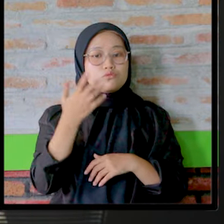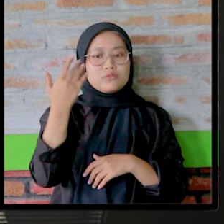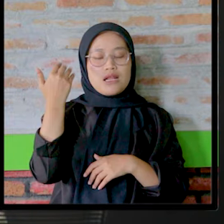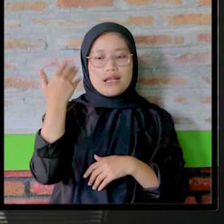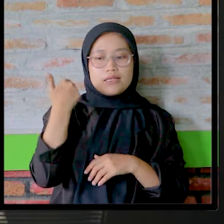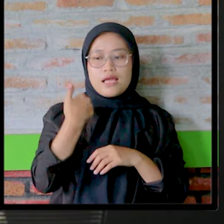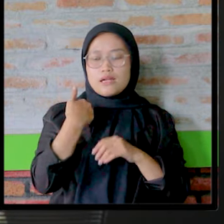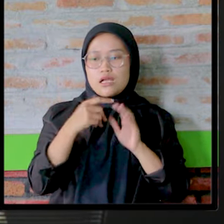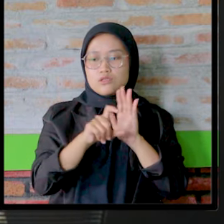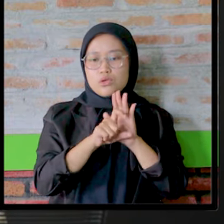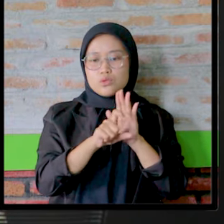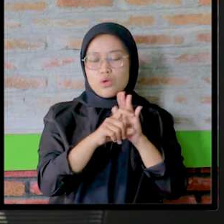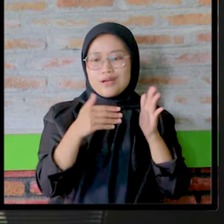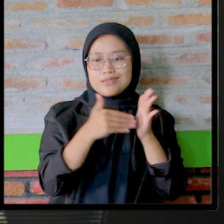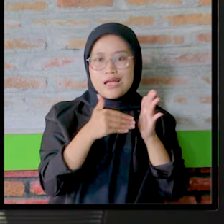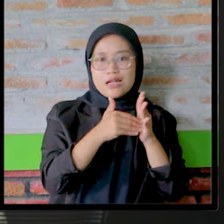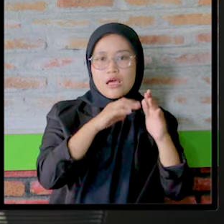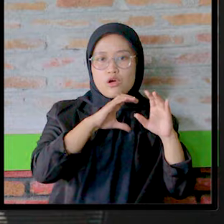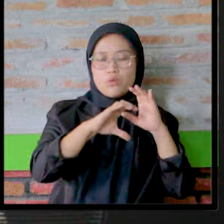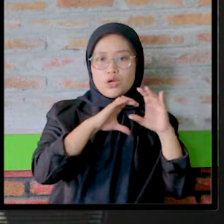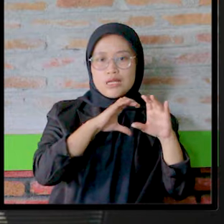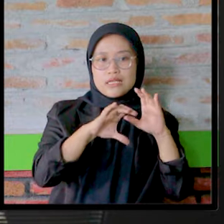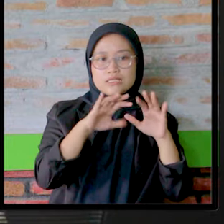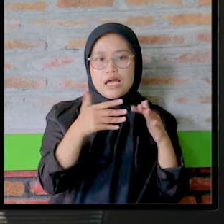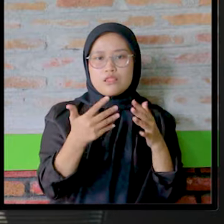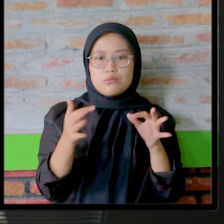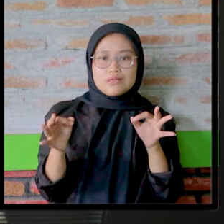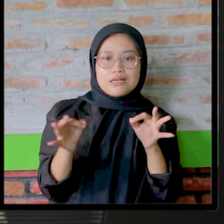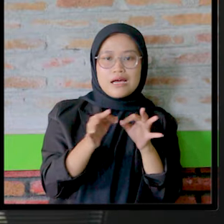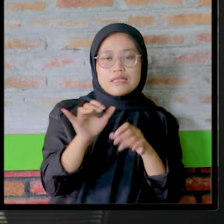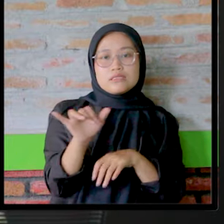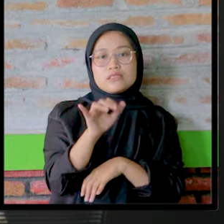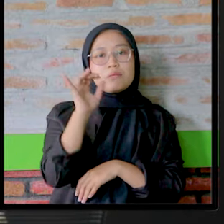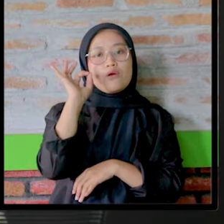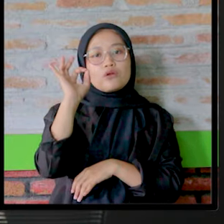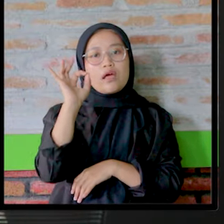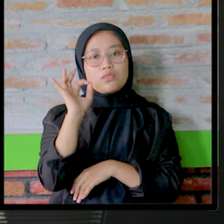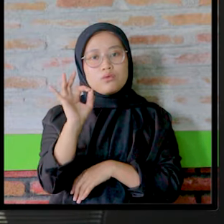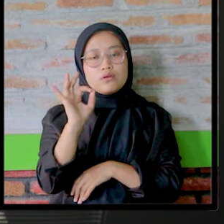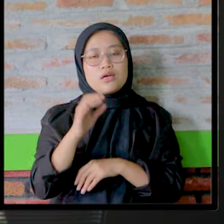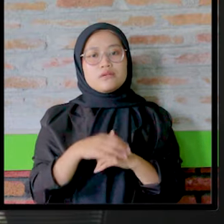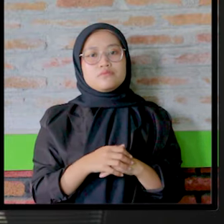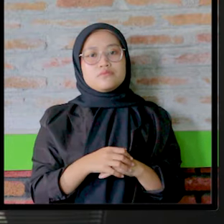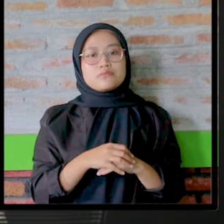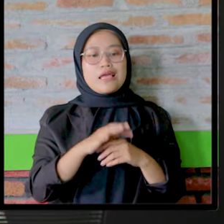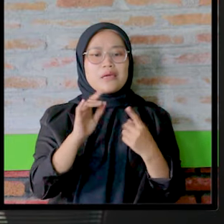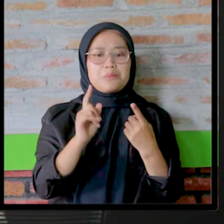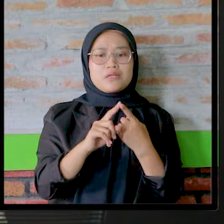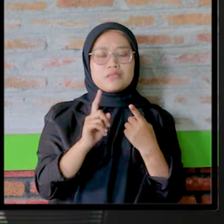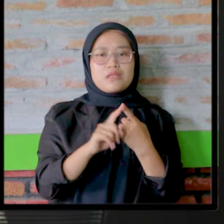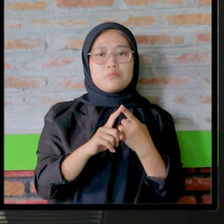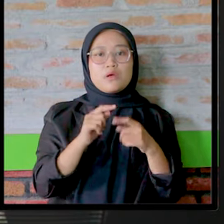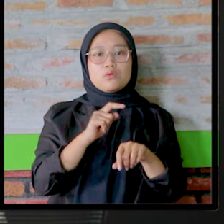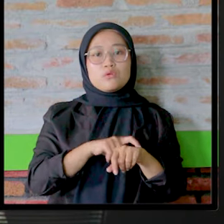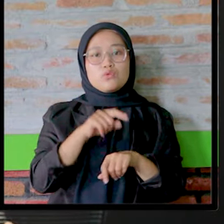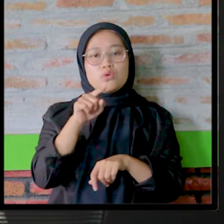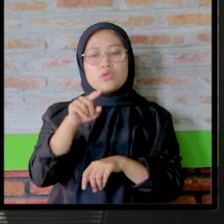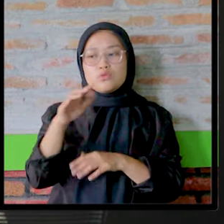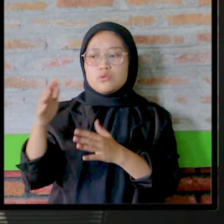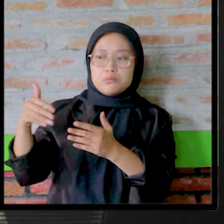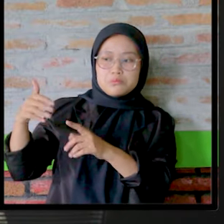eh kendala komunikasi atau pendekatan dengan orang tua nih ee yang pertama kali waktu itu diajak